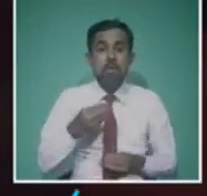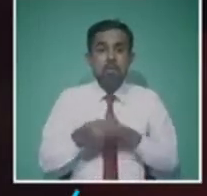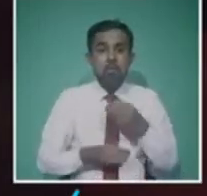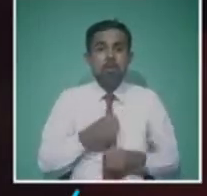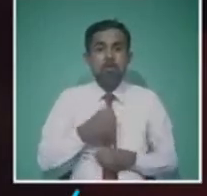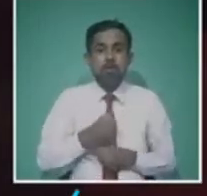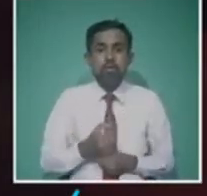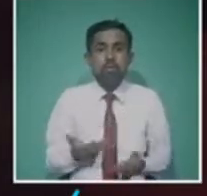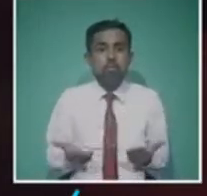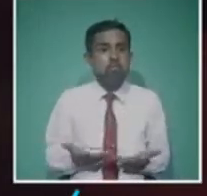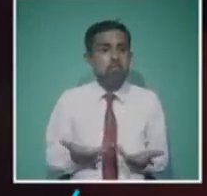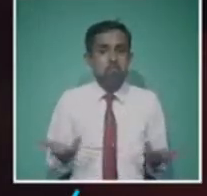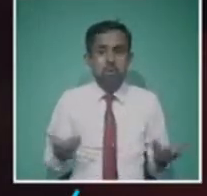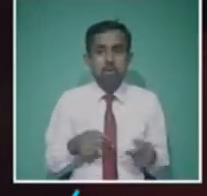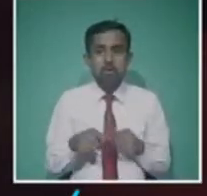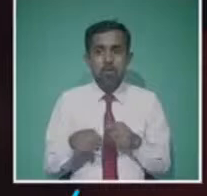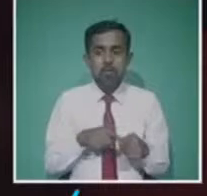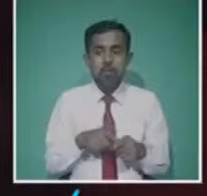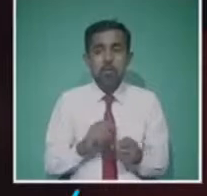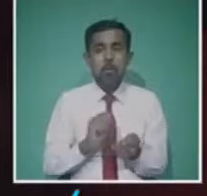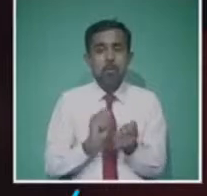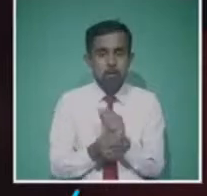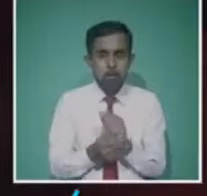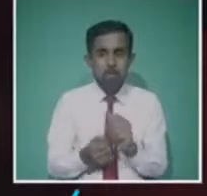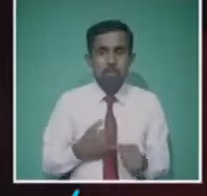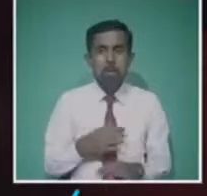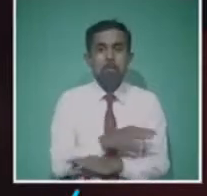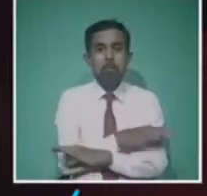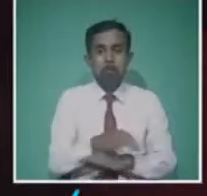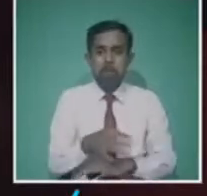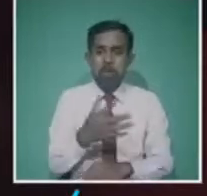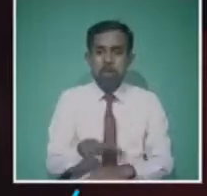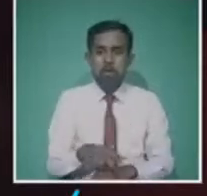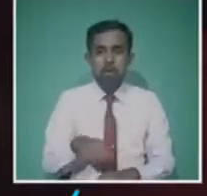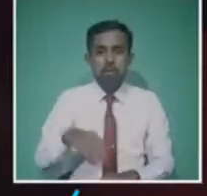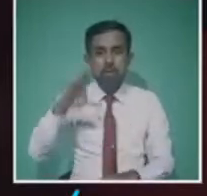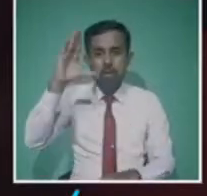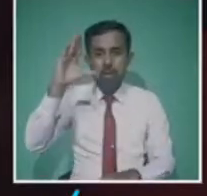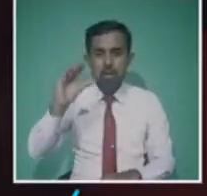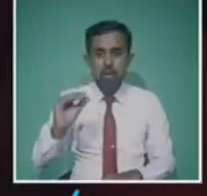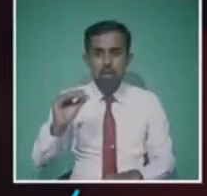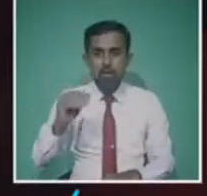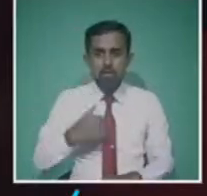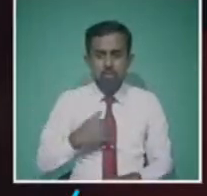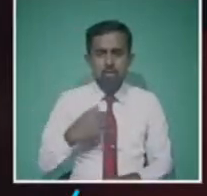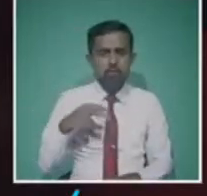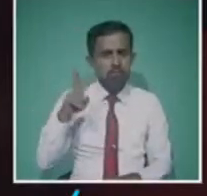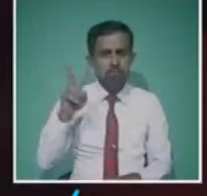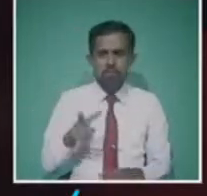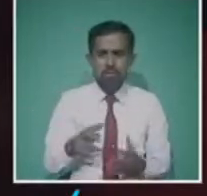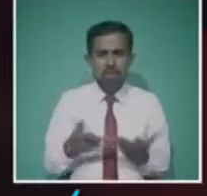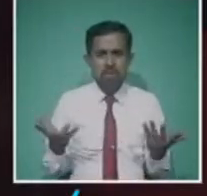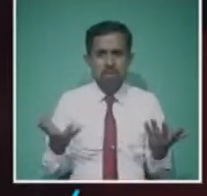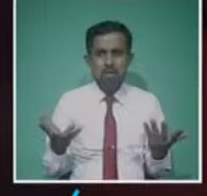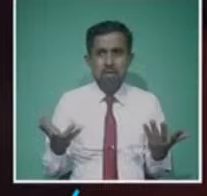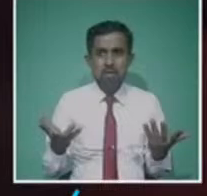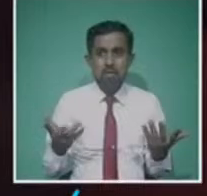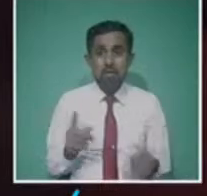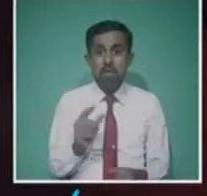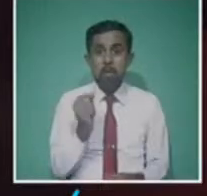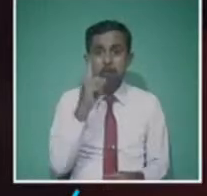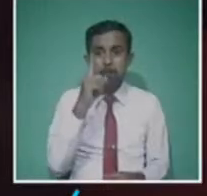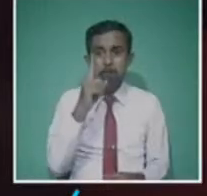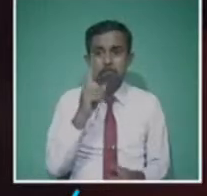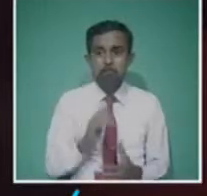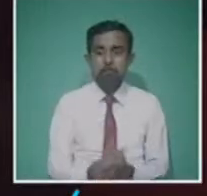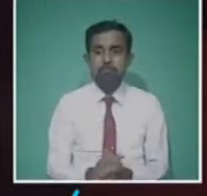හෝ රජයට බරක් නොවන ආකාරයට ඒ සංශෝධනය කිරීමටත් අපි පියවරගෙන තියෙනවා. නිසා අද රාත්‍රී වෙනකටත් මම විශ්වාස කරන්නේ නැහැ විශේෂයෙන්ම අද පළවෙනිදා